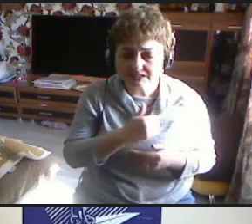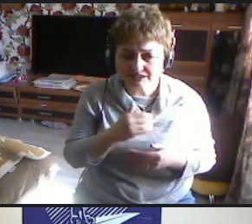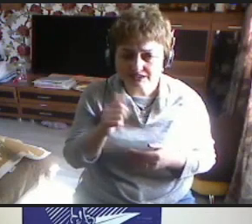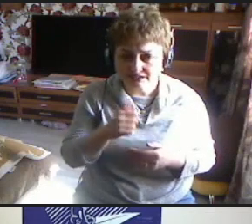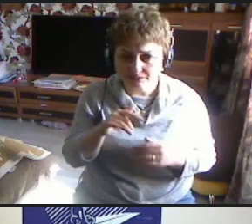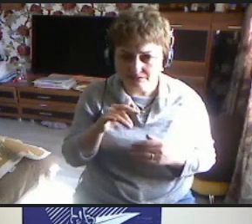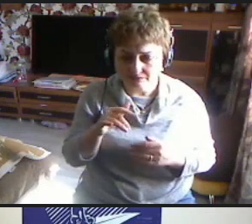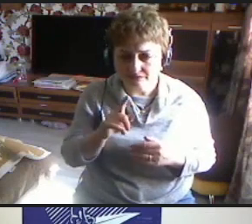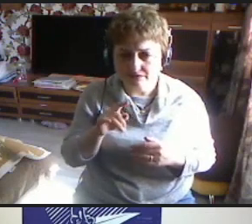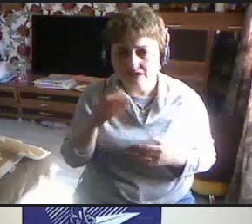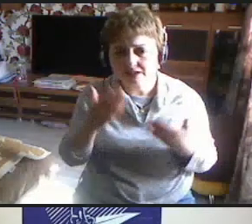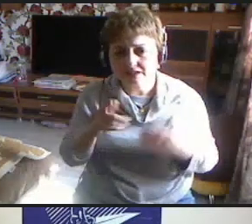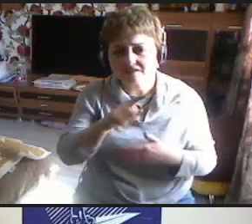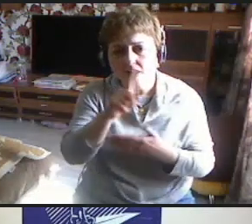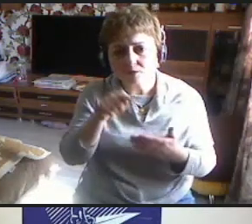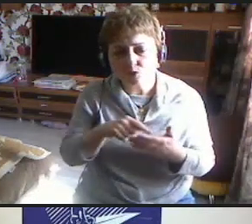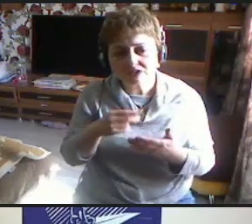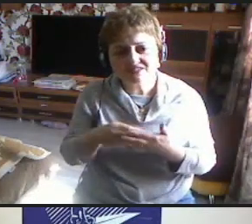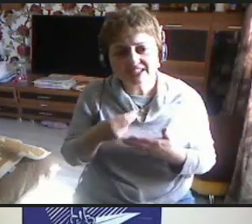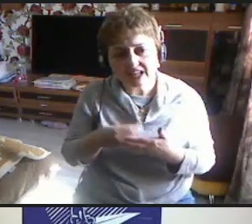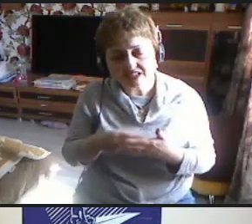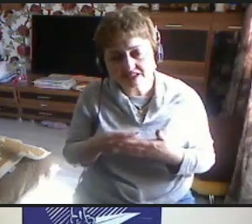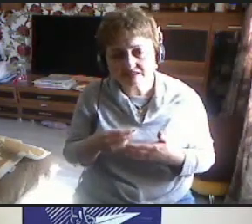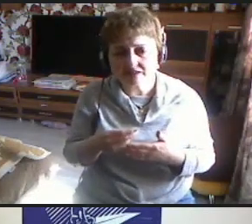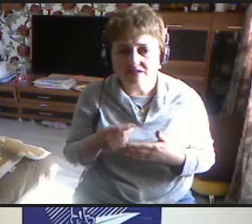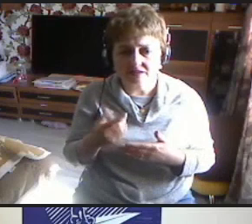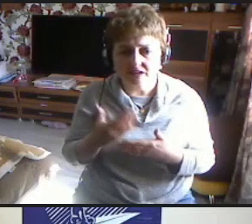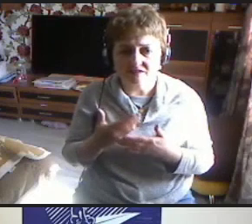это вопросы финансирования, значит, наверное, все-таки нужно